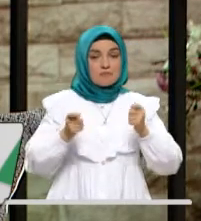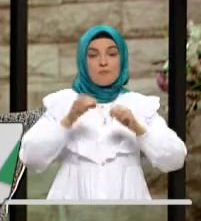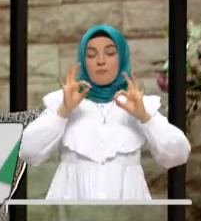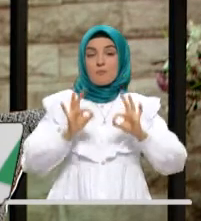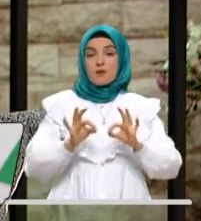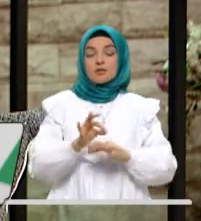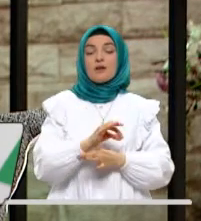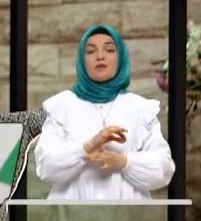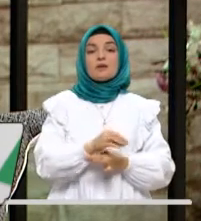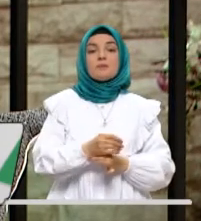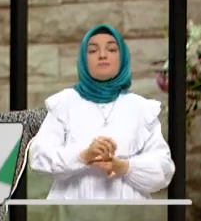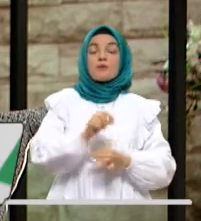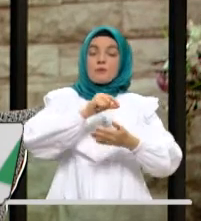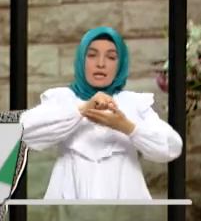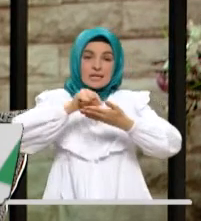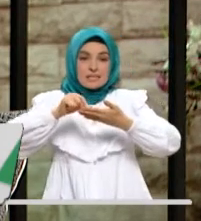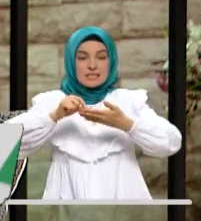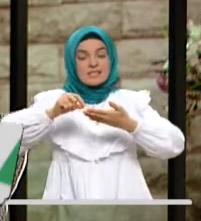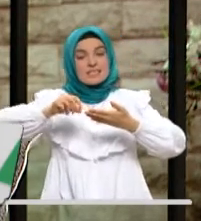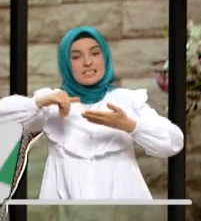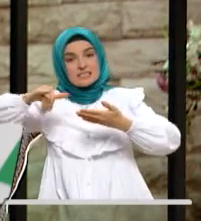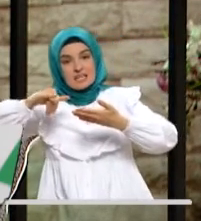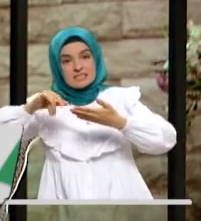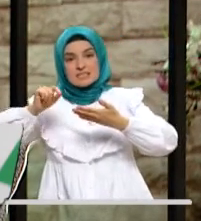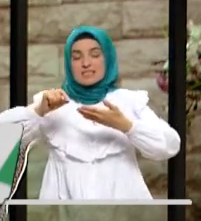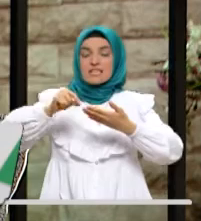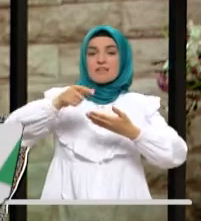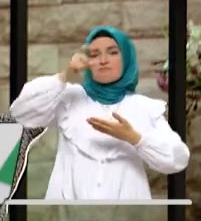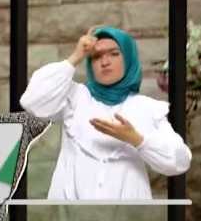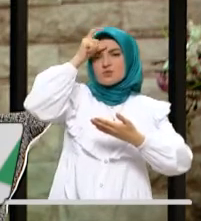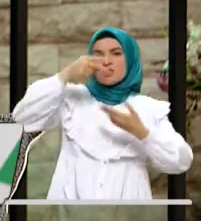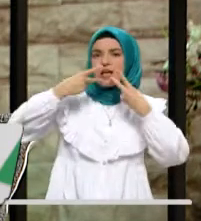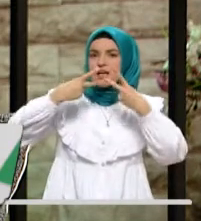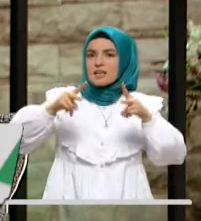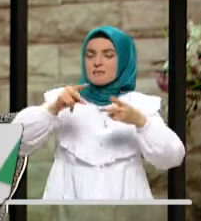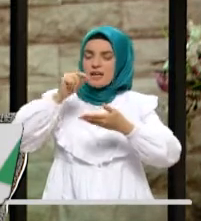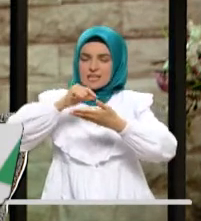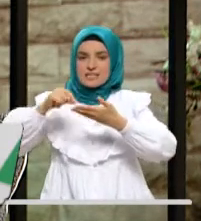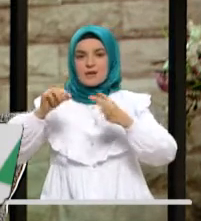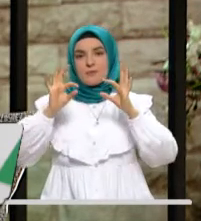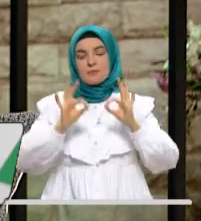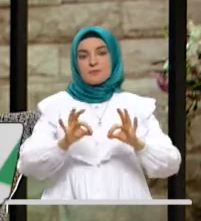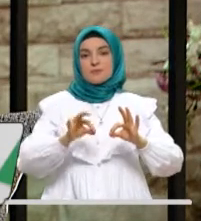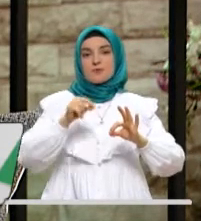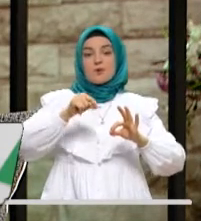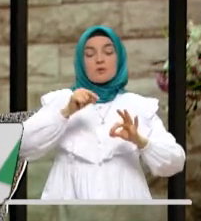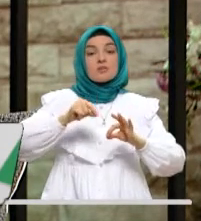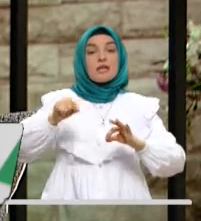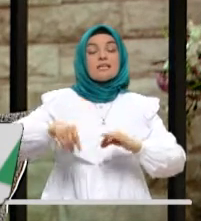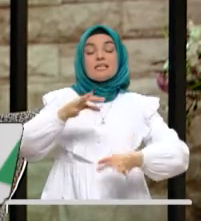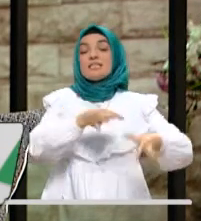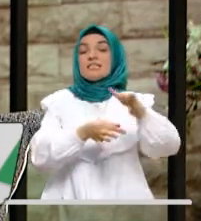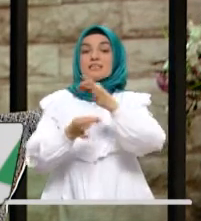ben etiketlerimi yanlarına Türkçe açıklamalarını da yazarak başladım. Çünkü orada kaynaklarını o insanların